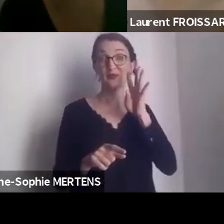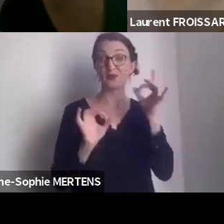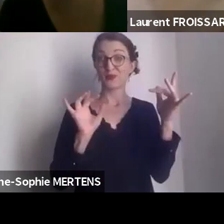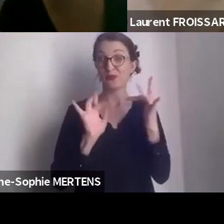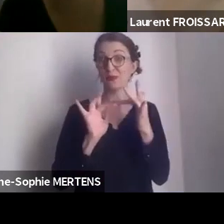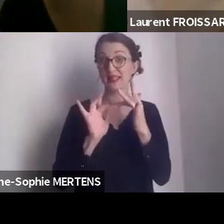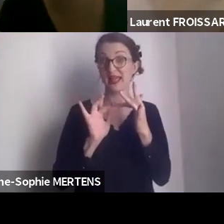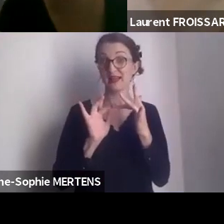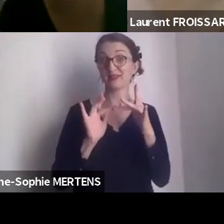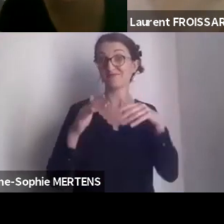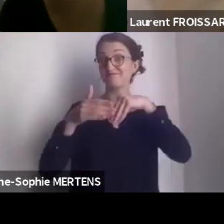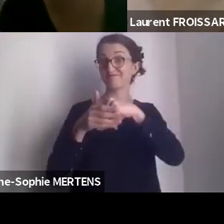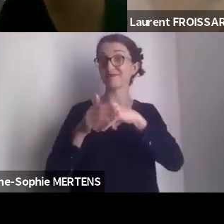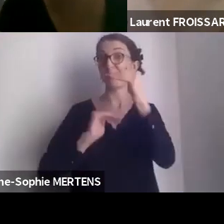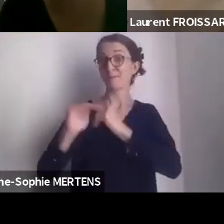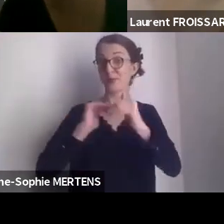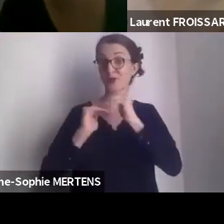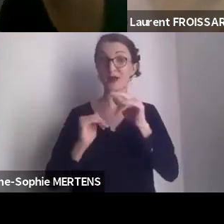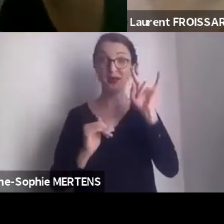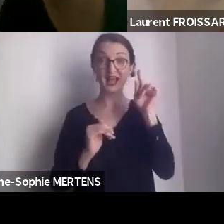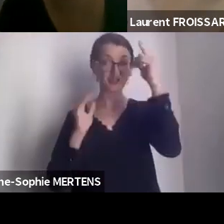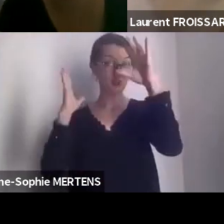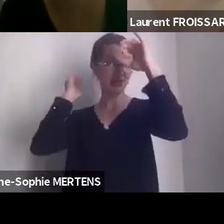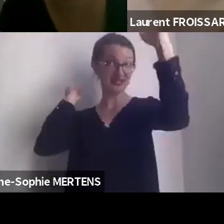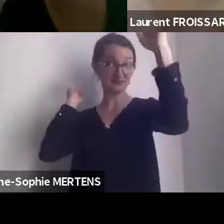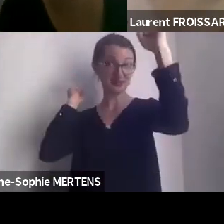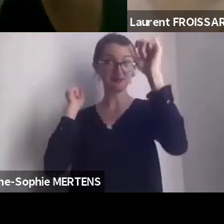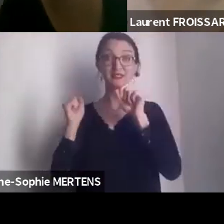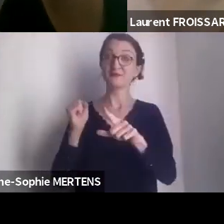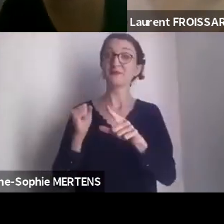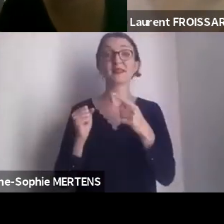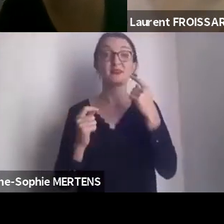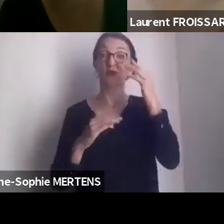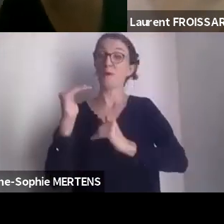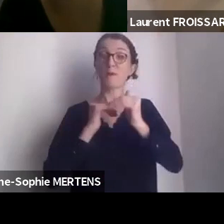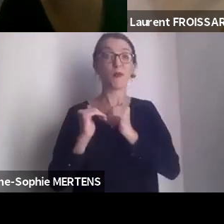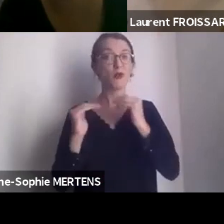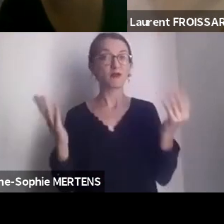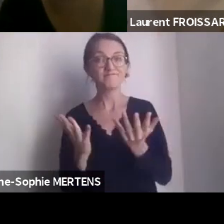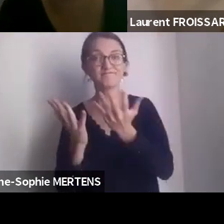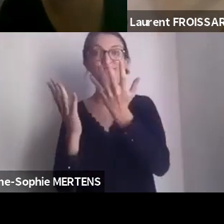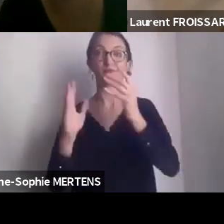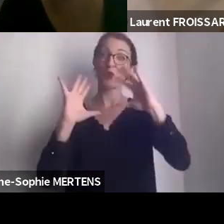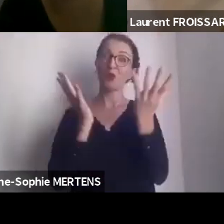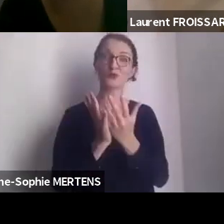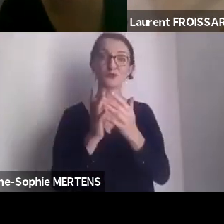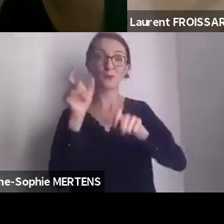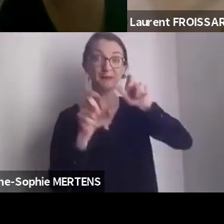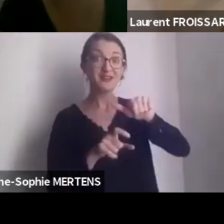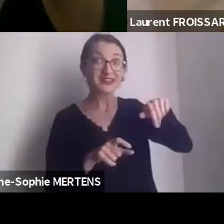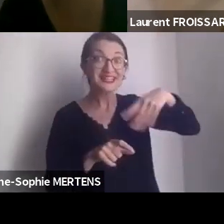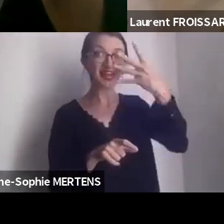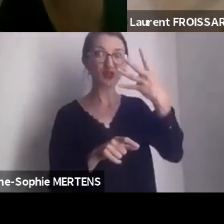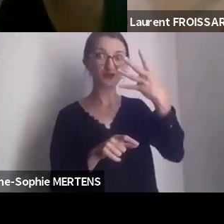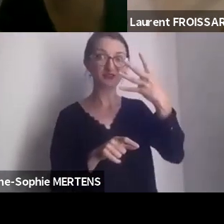est un programme d'accélération pour 14 entrepreneurs cette année, que je salue et je crois qu'ils sont nombreux ce matin, donc bienvenue aussi à eux.